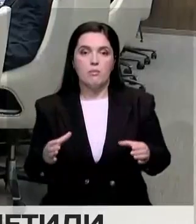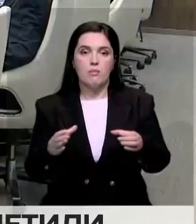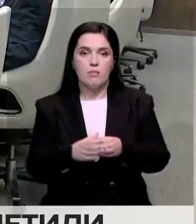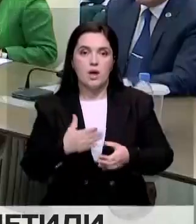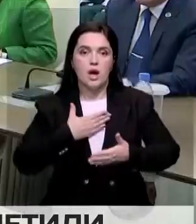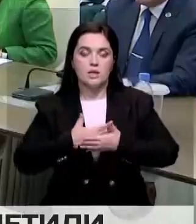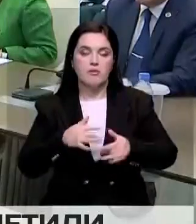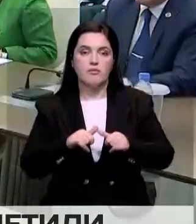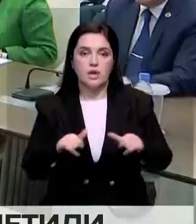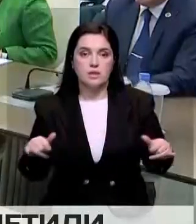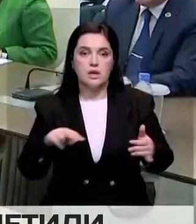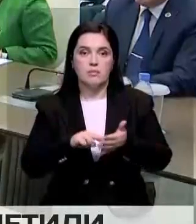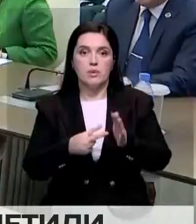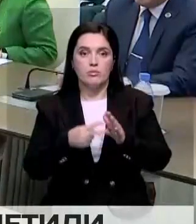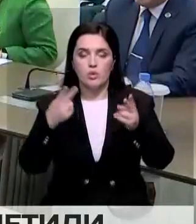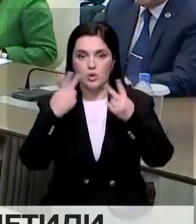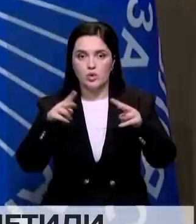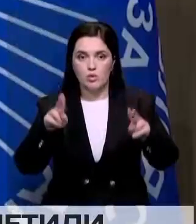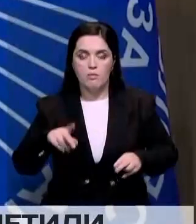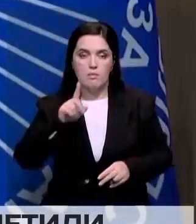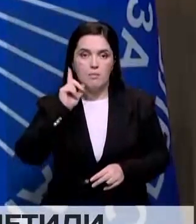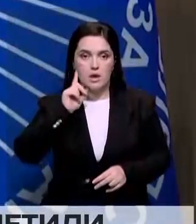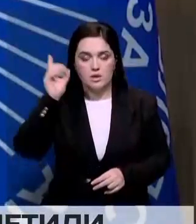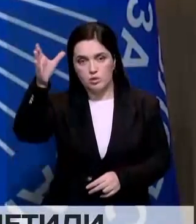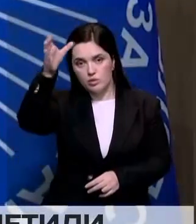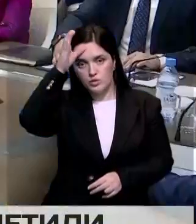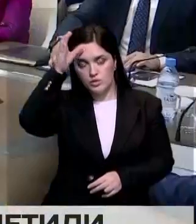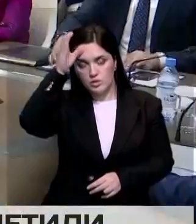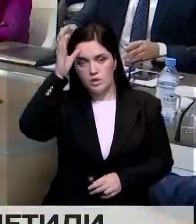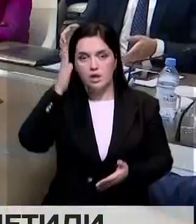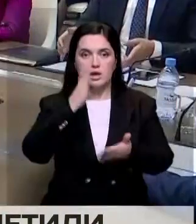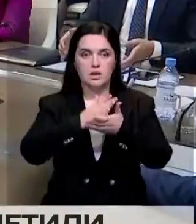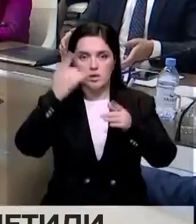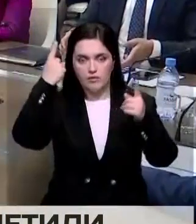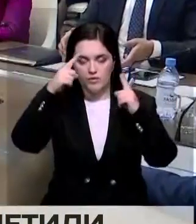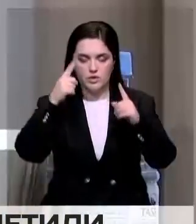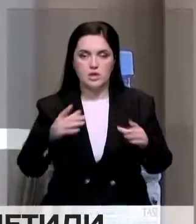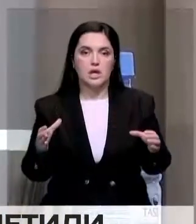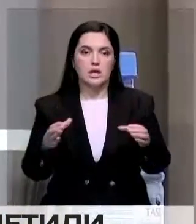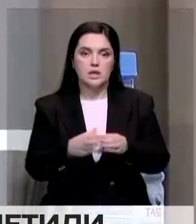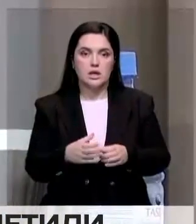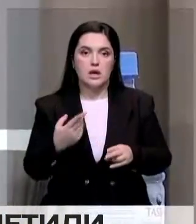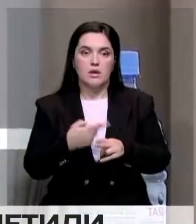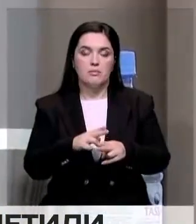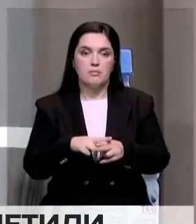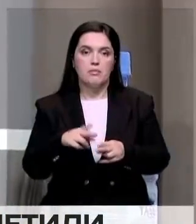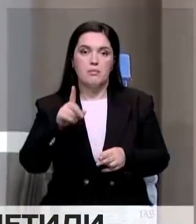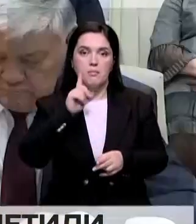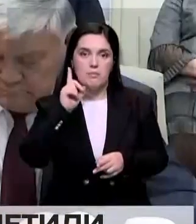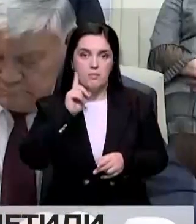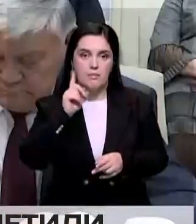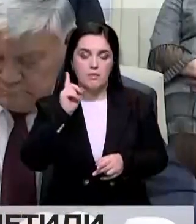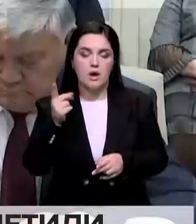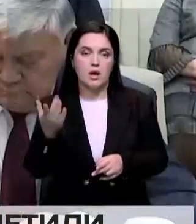активно развивается. В планах создания клуба молодых ученых, студенческой ассамблеи и ассоциации творческих коллективов. Особо подчеркнул роль молодежного